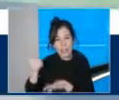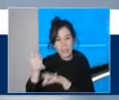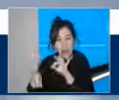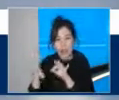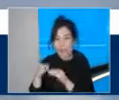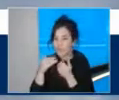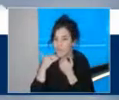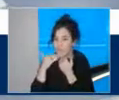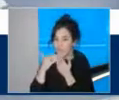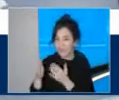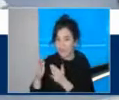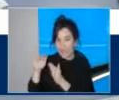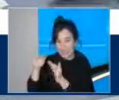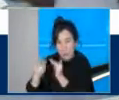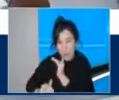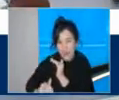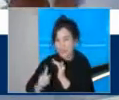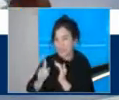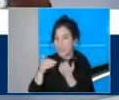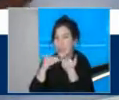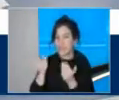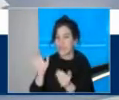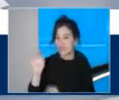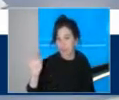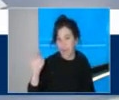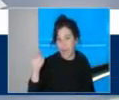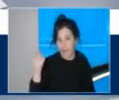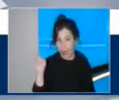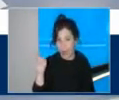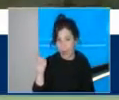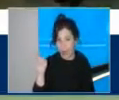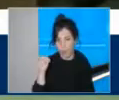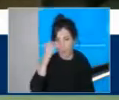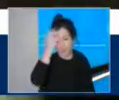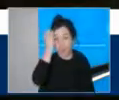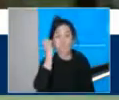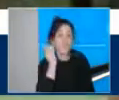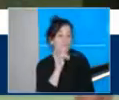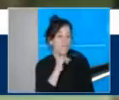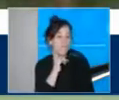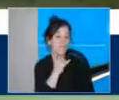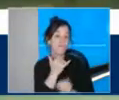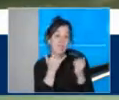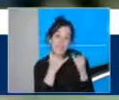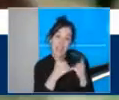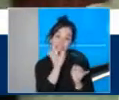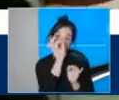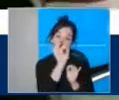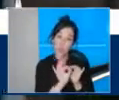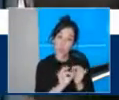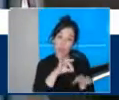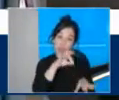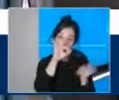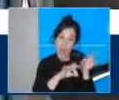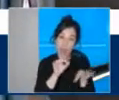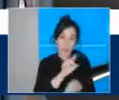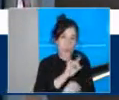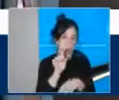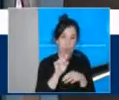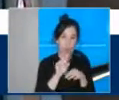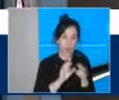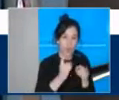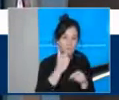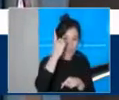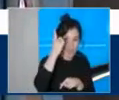טוב לאמנואל מקרון. כן, כרגע שיעורי הצבעה הם לא גבוהים, אבל אני